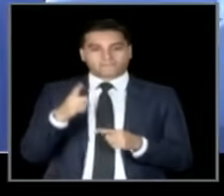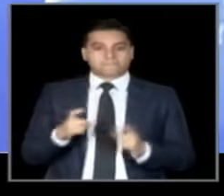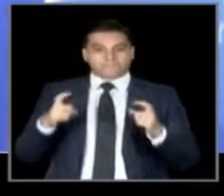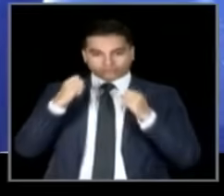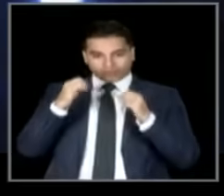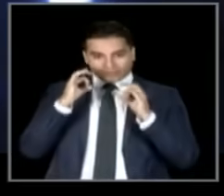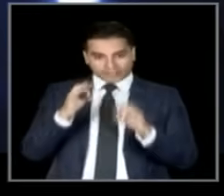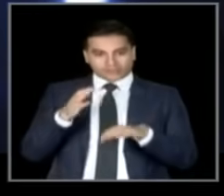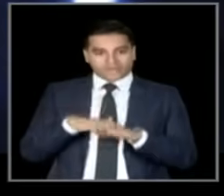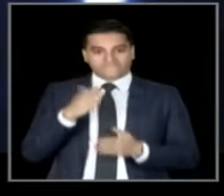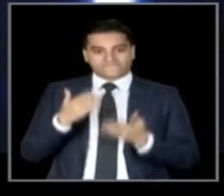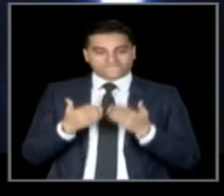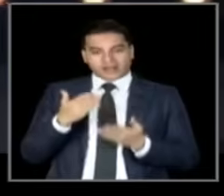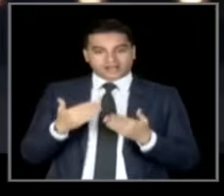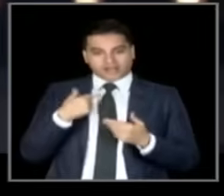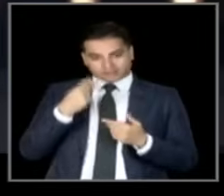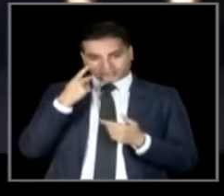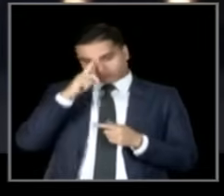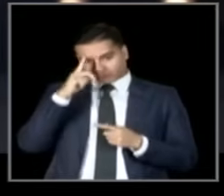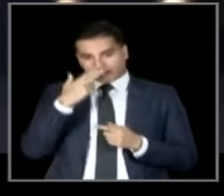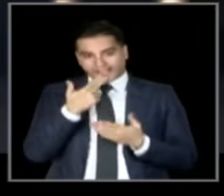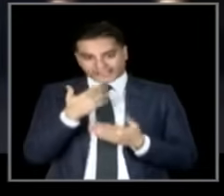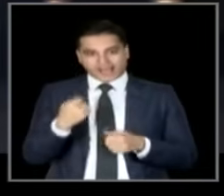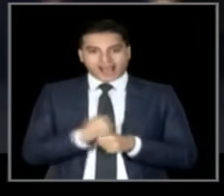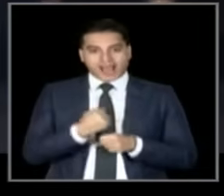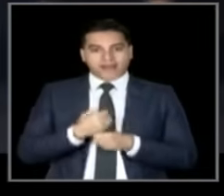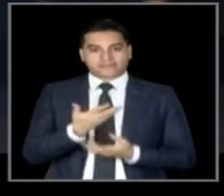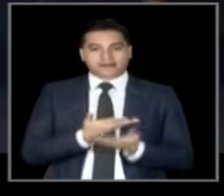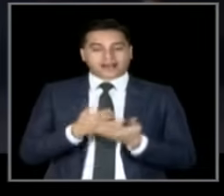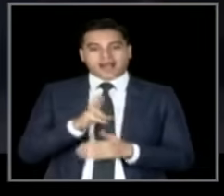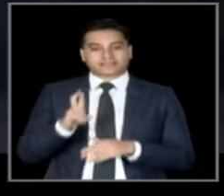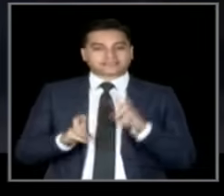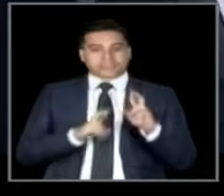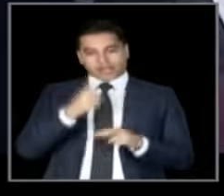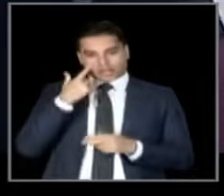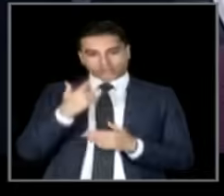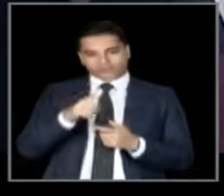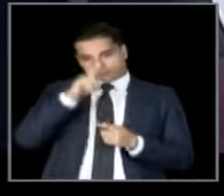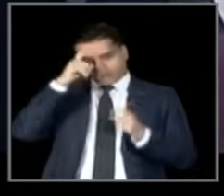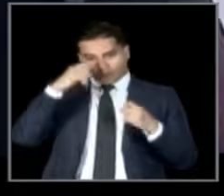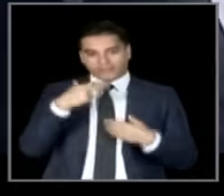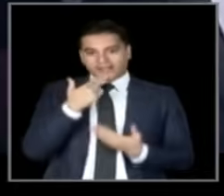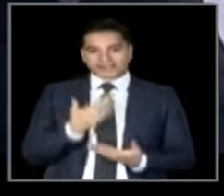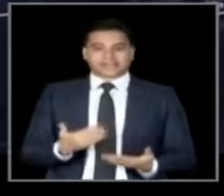فرقة السويس فرقة قوية ومركزة وهادية، وإن شاء الله نعرف نتعامل مع الأسئلة في عجلة الحظ وربنا يوفقنا.